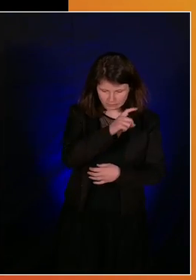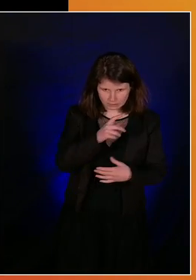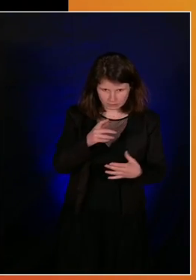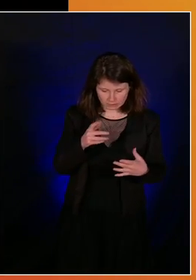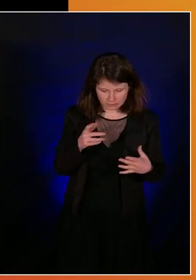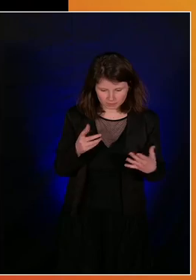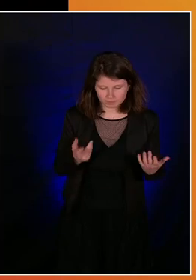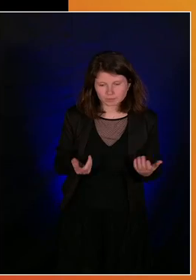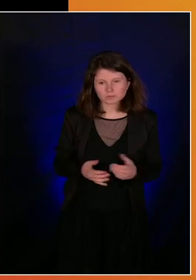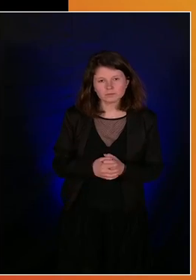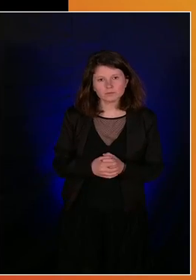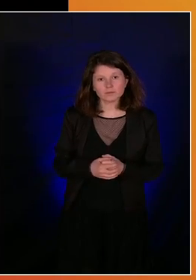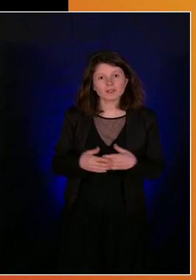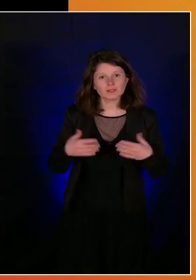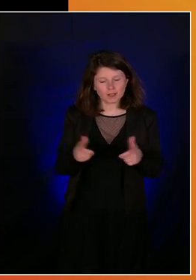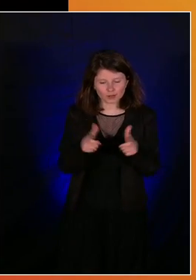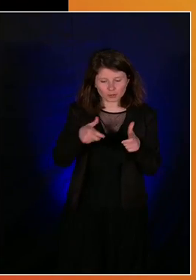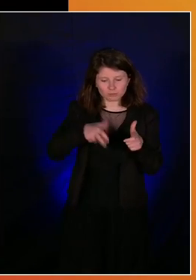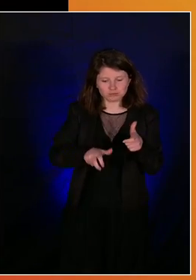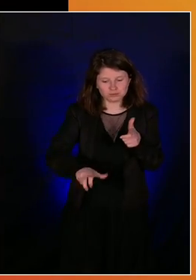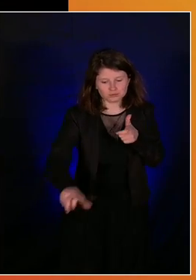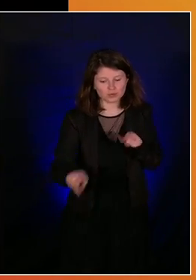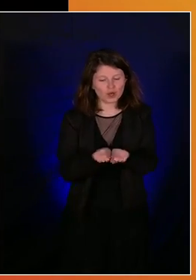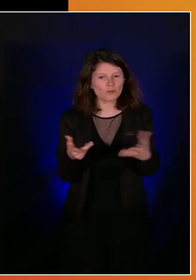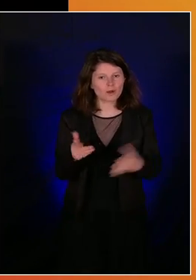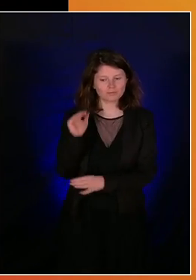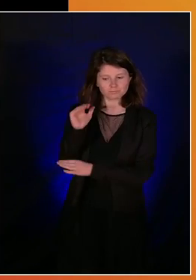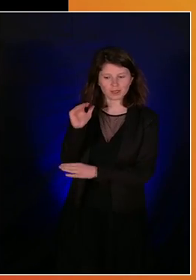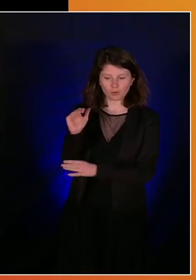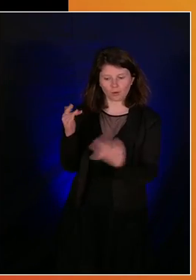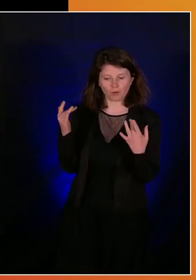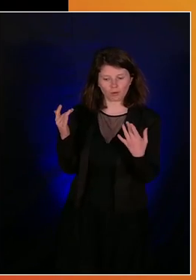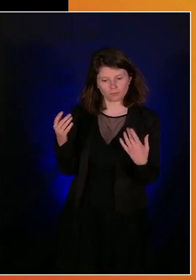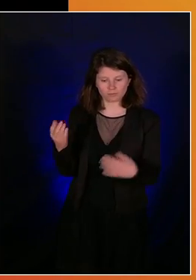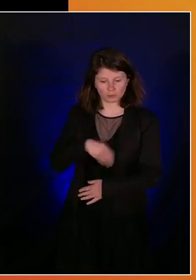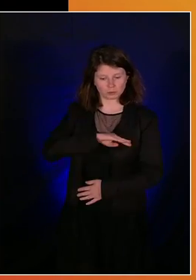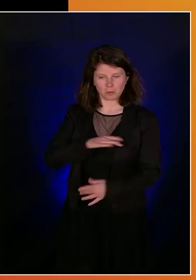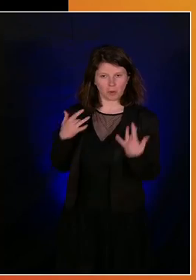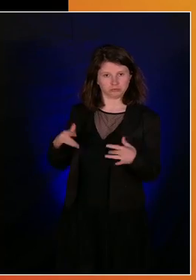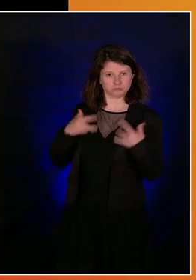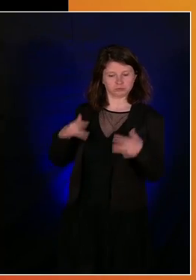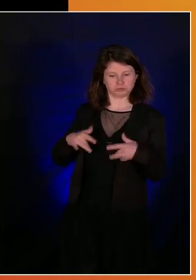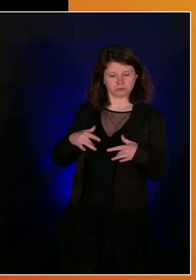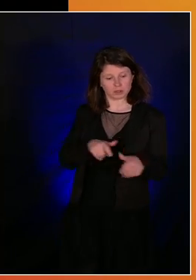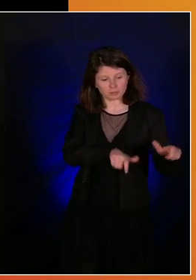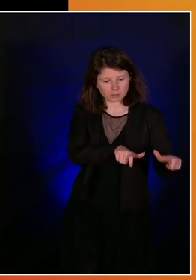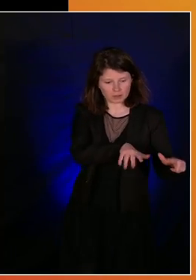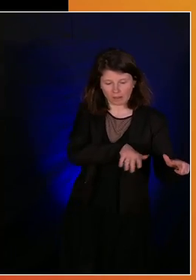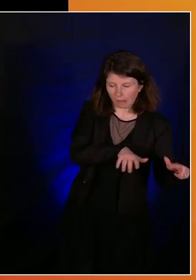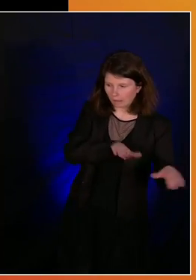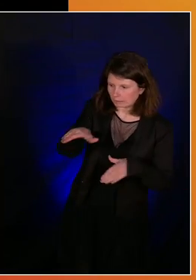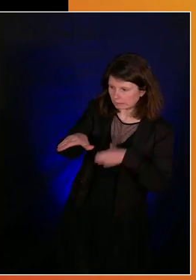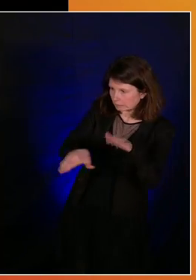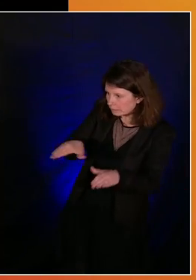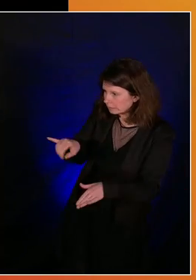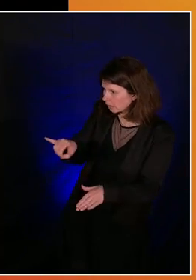ce genre de cascade sert à diluer les responsabilités des patrons et à mettre le flou parmi les interlocuteurs donc sur